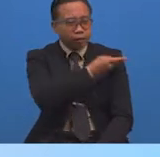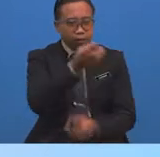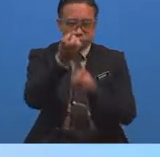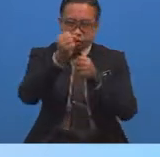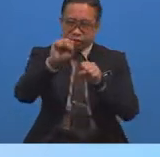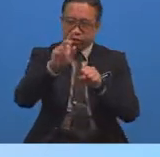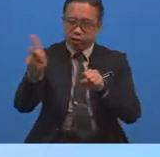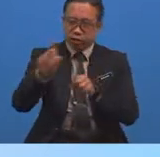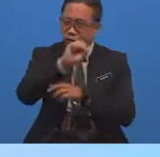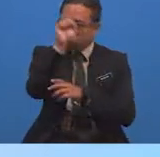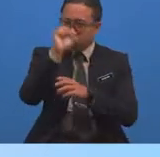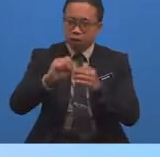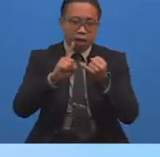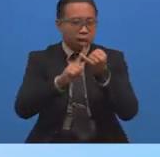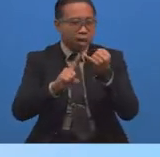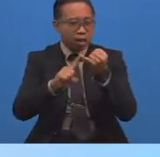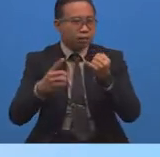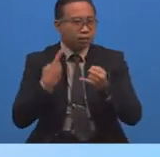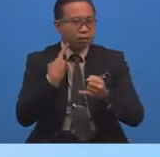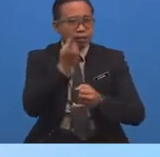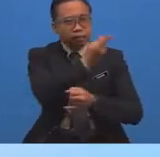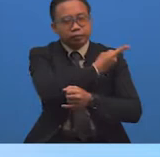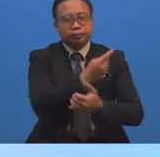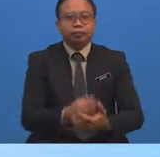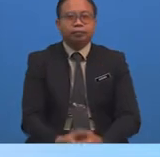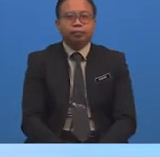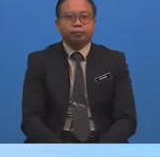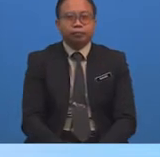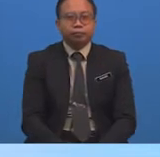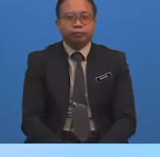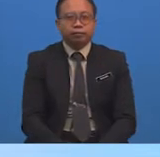hqt-906 soalan terakhir gitu ya